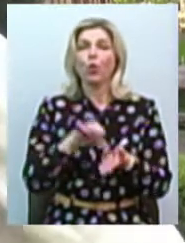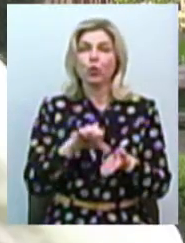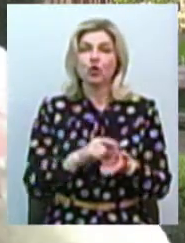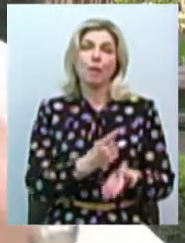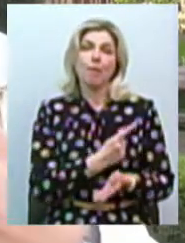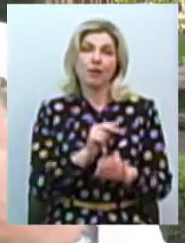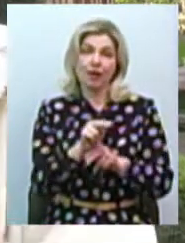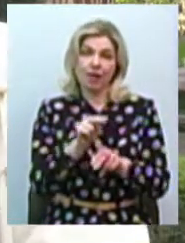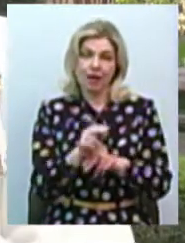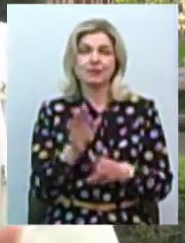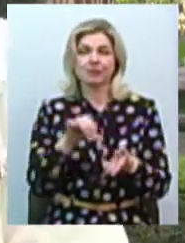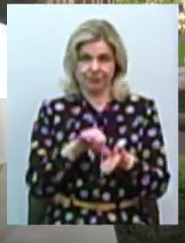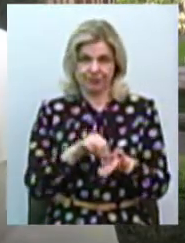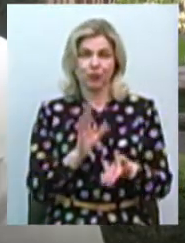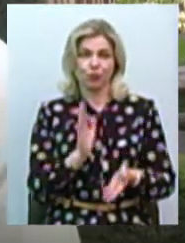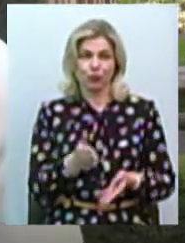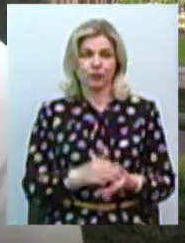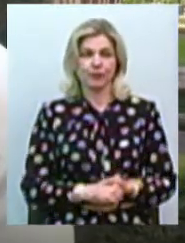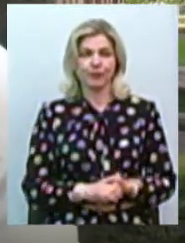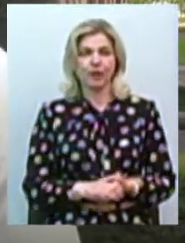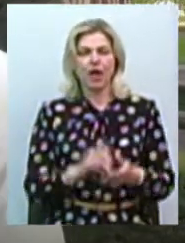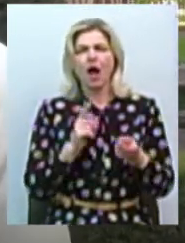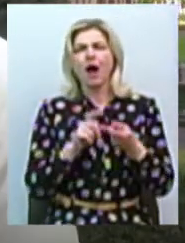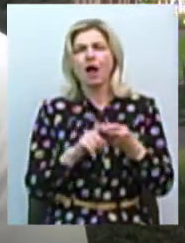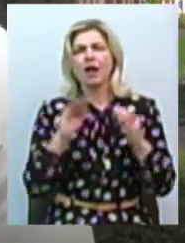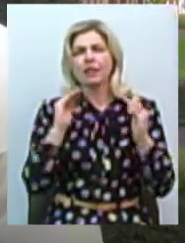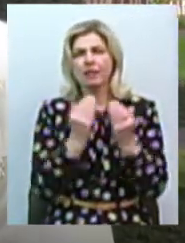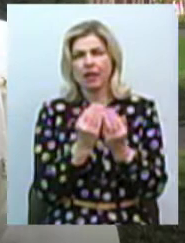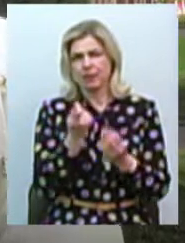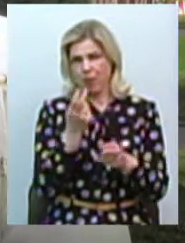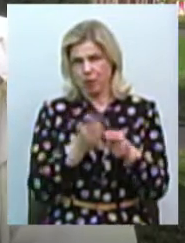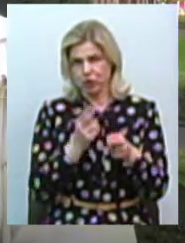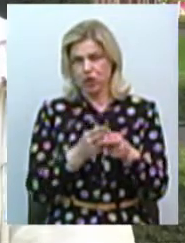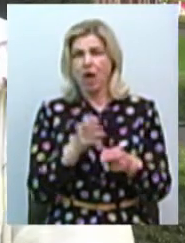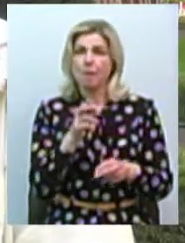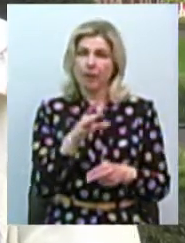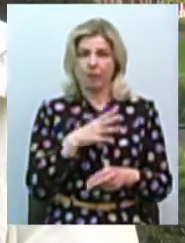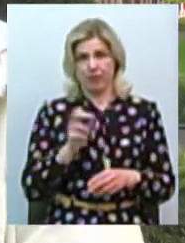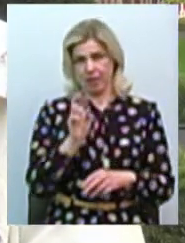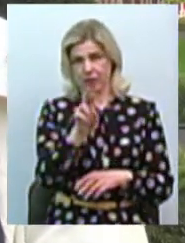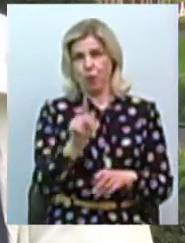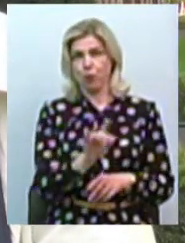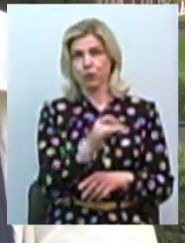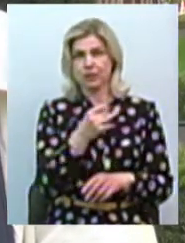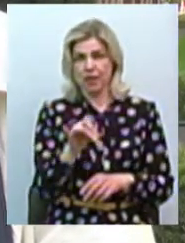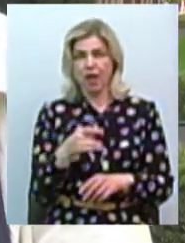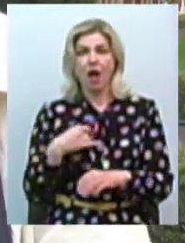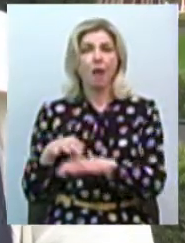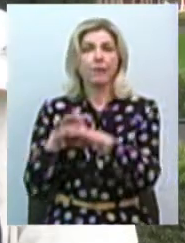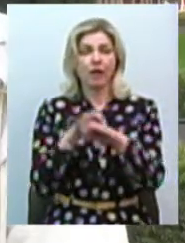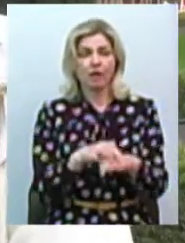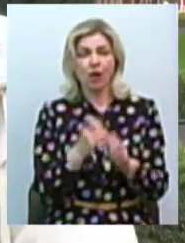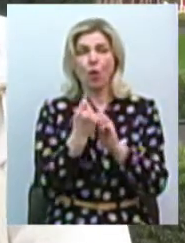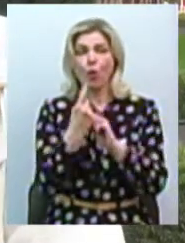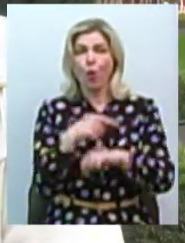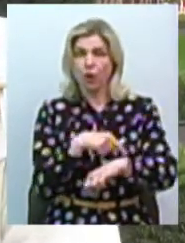майстер-класі братимуть. Карантин трохи завадив. Так ми пішли на екскурсію до музею. А взагалі привели дітей на 11-ту годину.